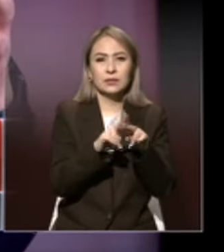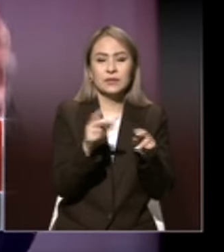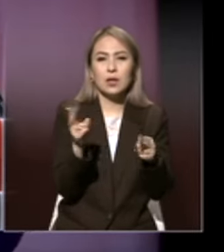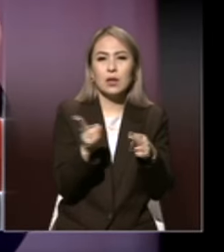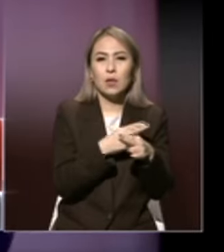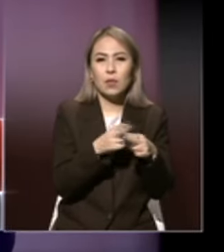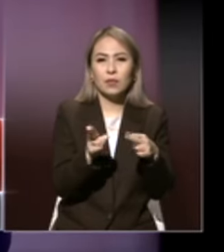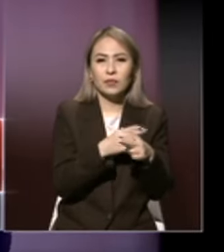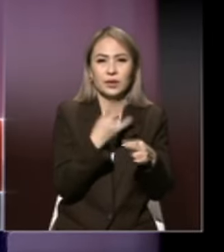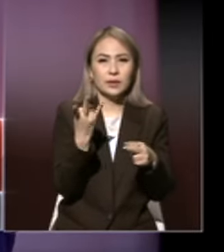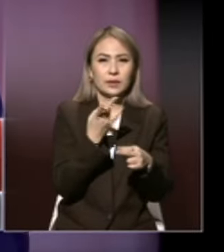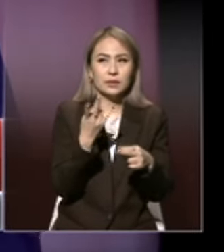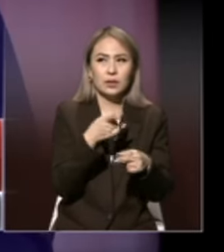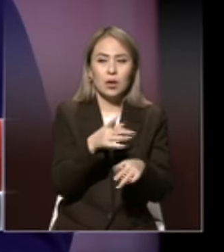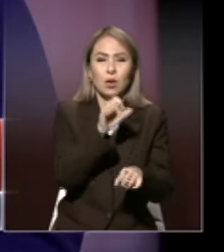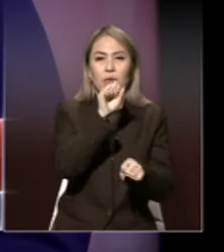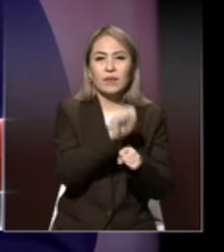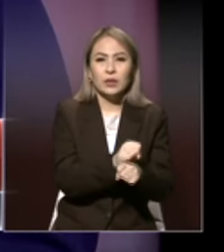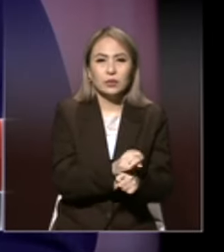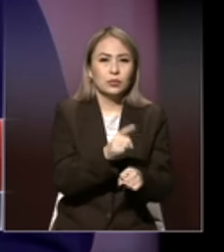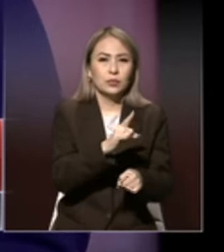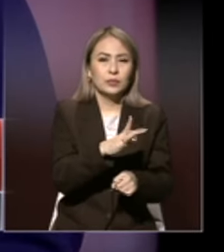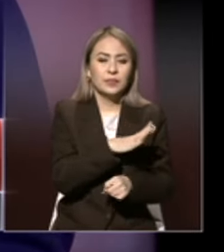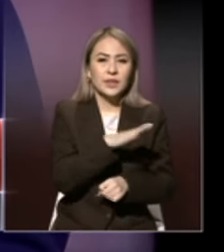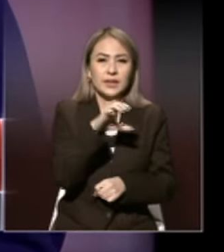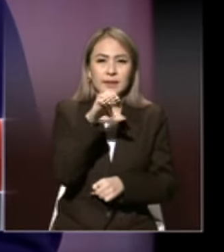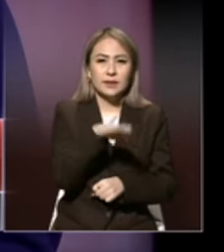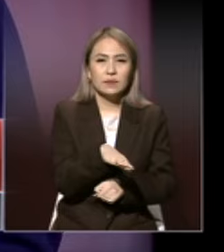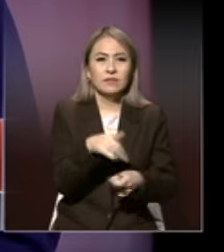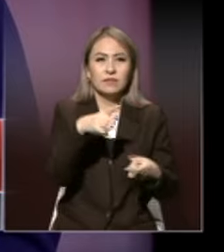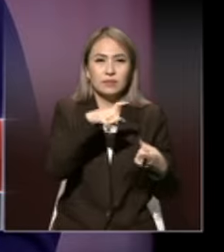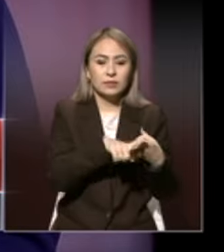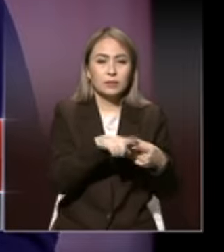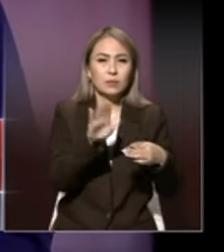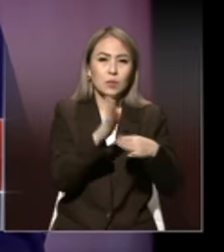керек. Қою үшін статистиканы соған сай